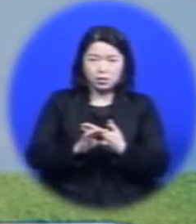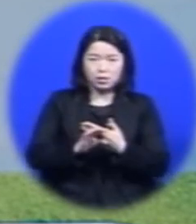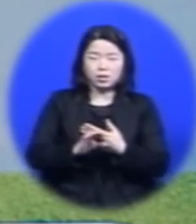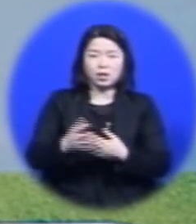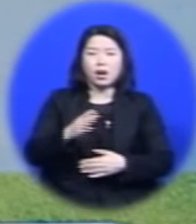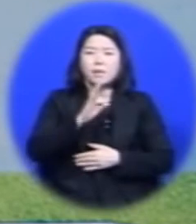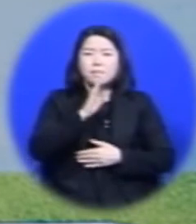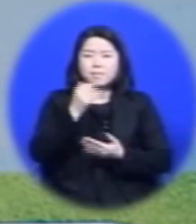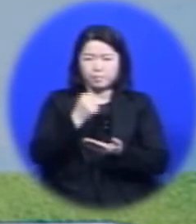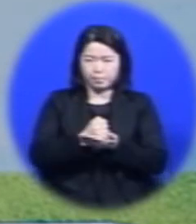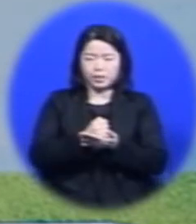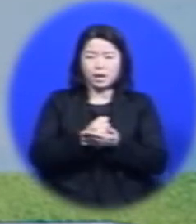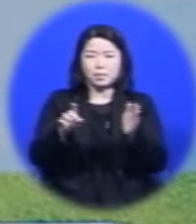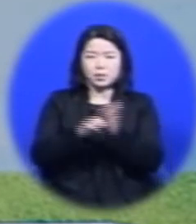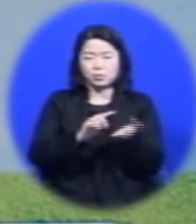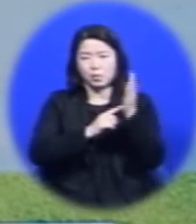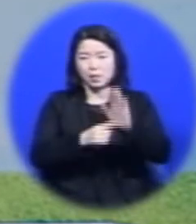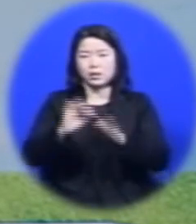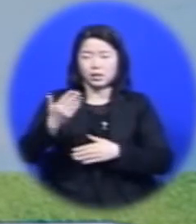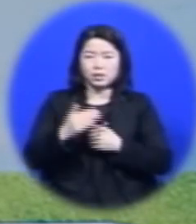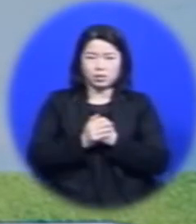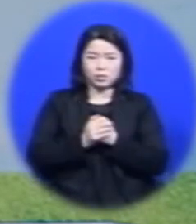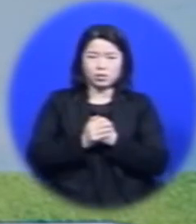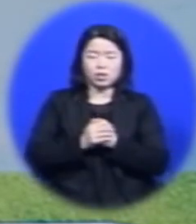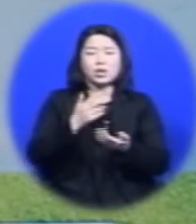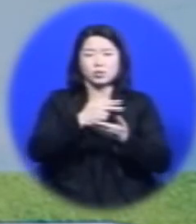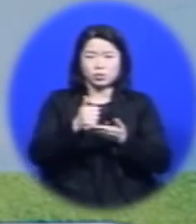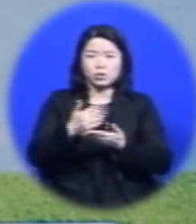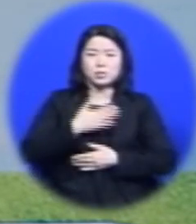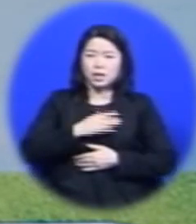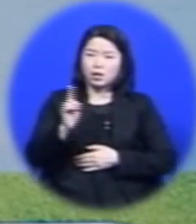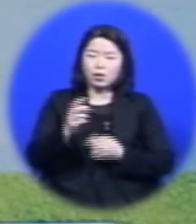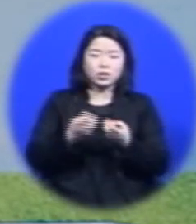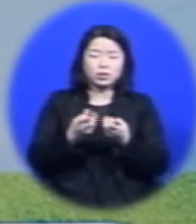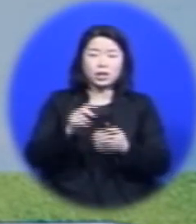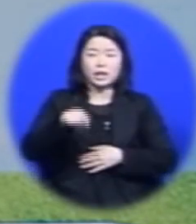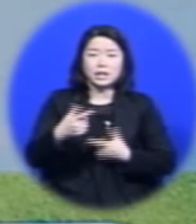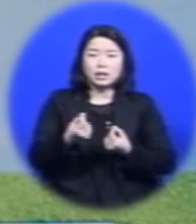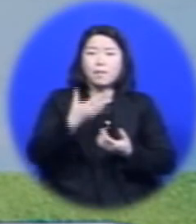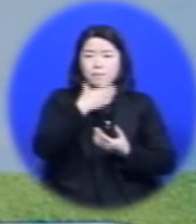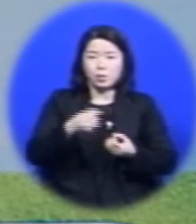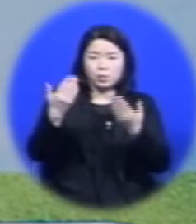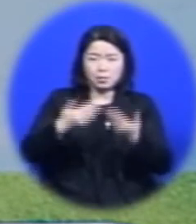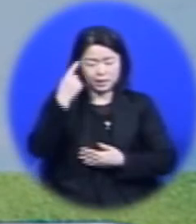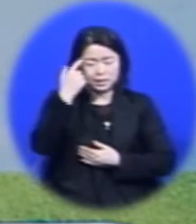합당한 믿음으로 발랑 할 수 있죠 주님 제가 어떻게 이런 복을 받았습니다